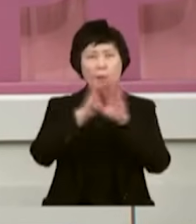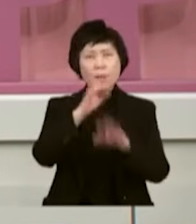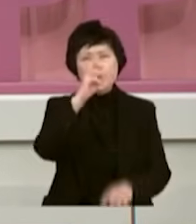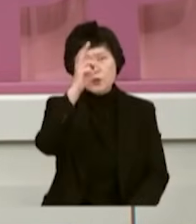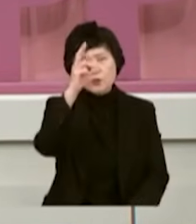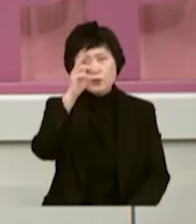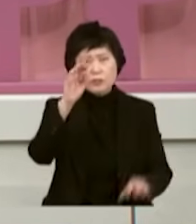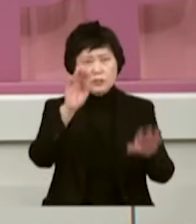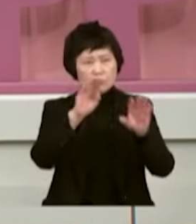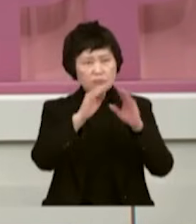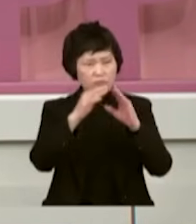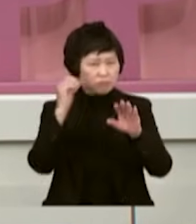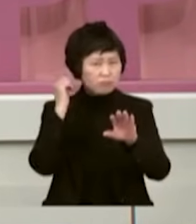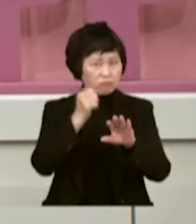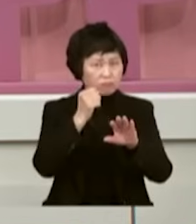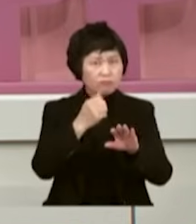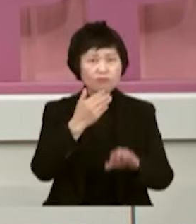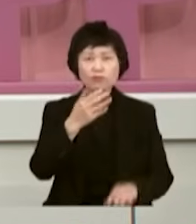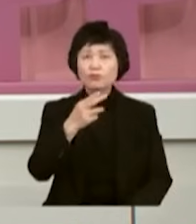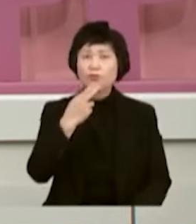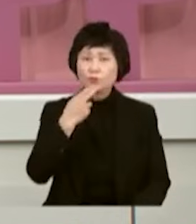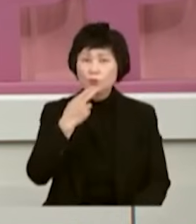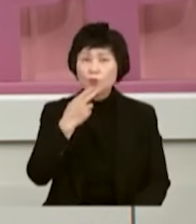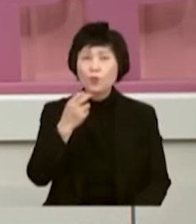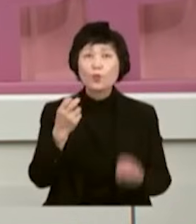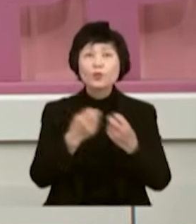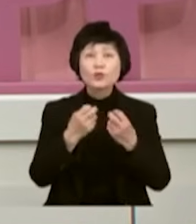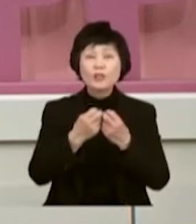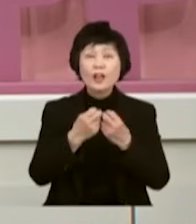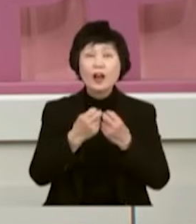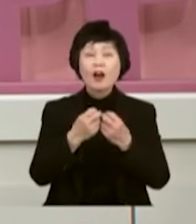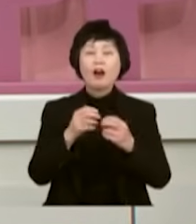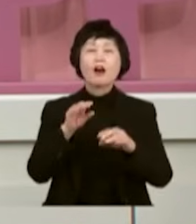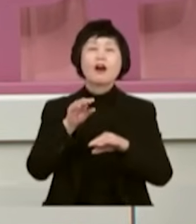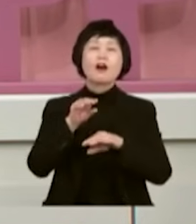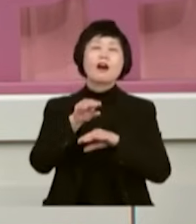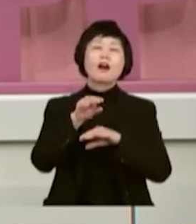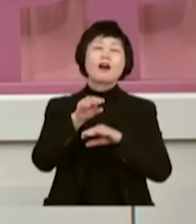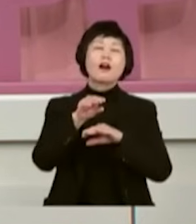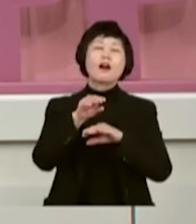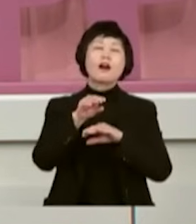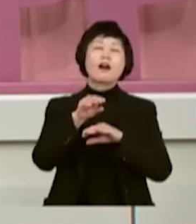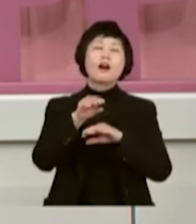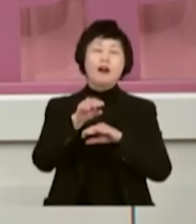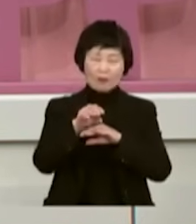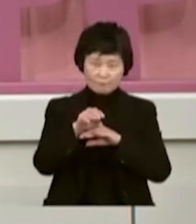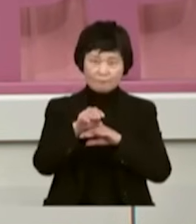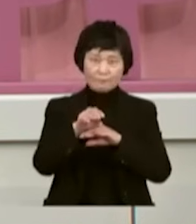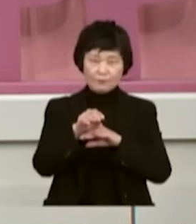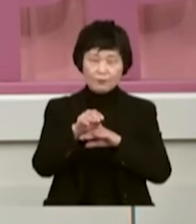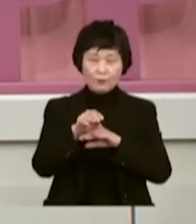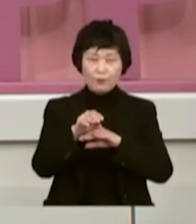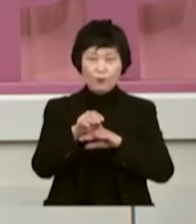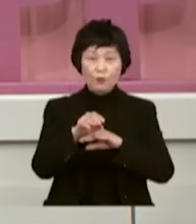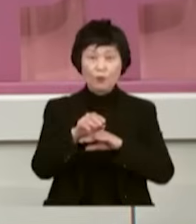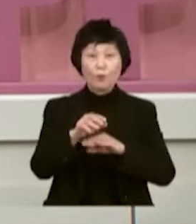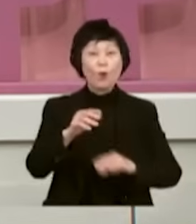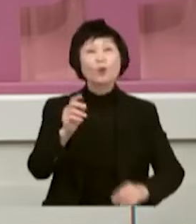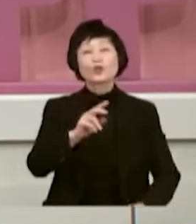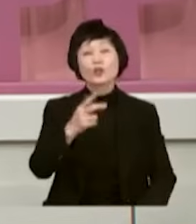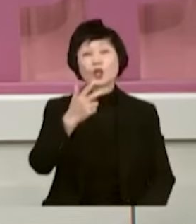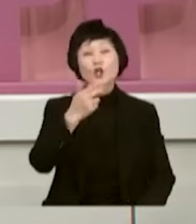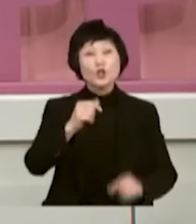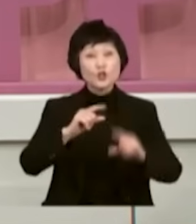두들길 수도 없고, 12시까지 기다렸다가, 12시에 그 집 앞에 봉고차를 세워놓고, 집사람하고 저하고, 이제